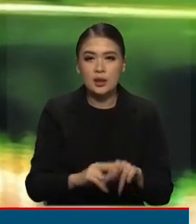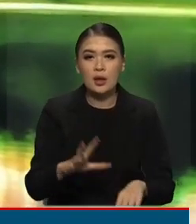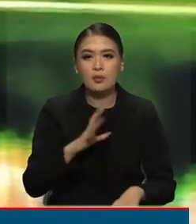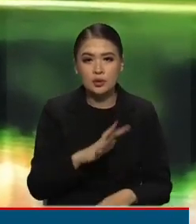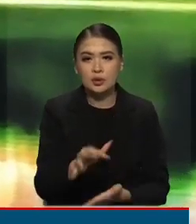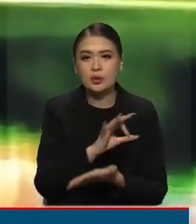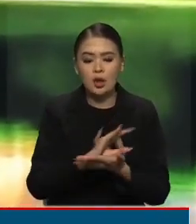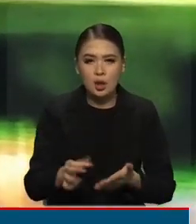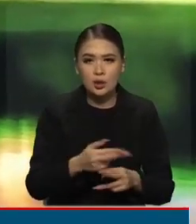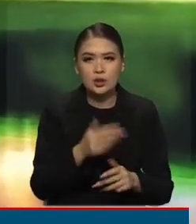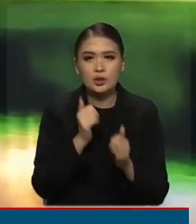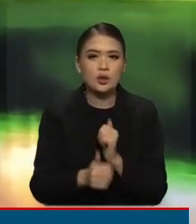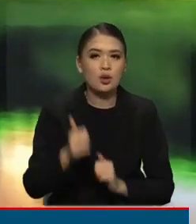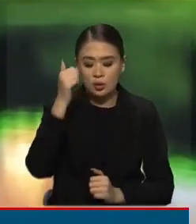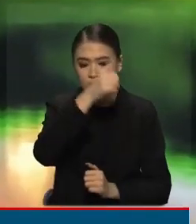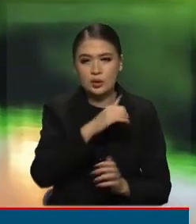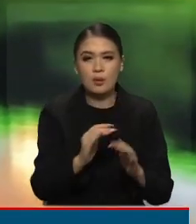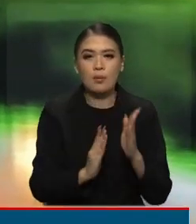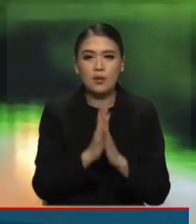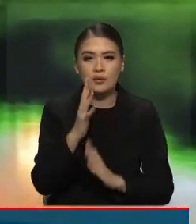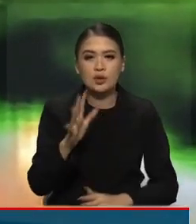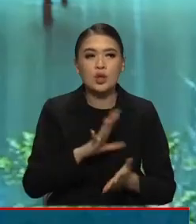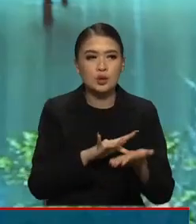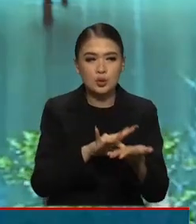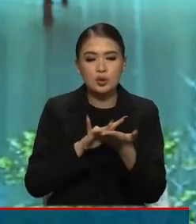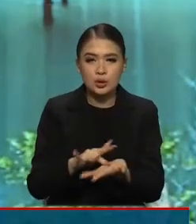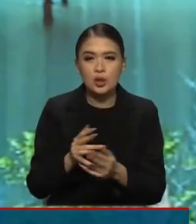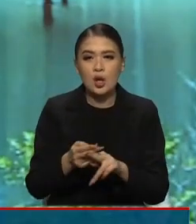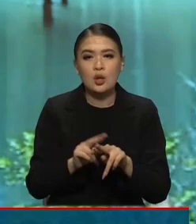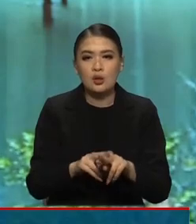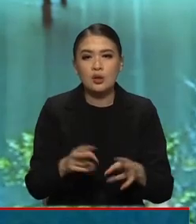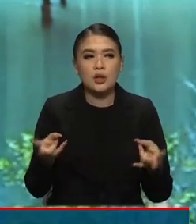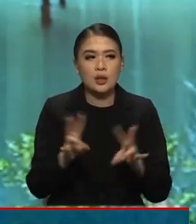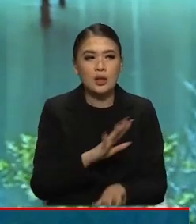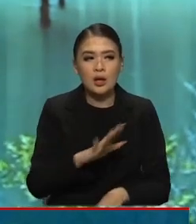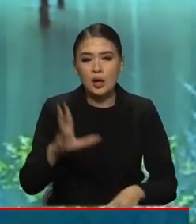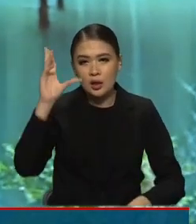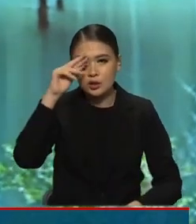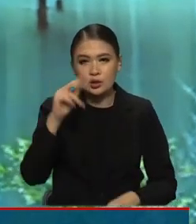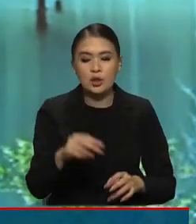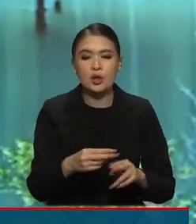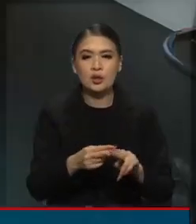да, ежегодно у нас повышается количество туристов, но не то количество, которое бы нам